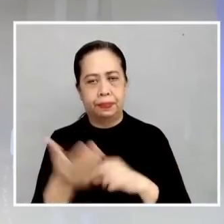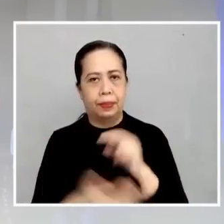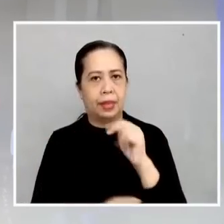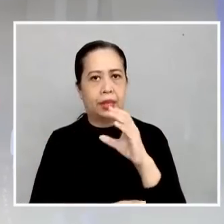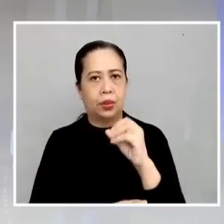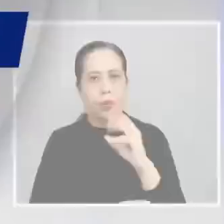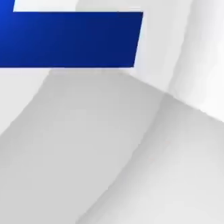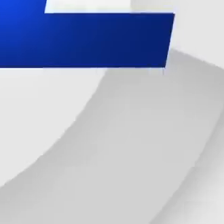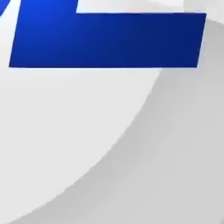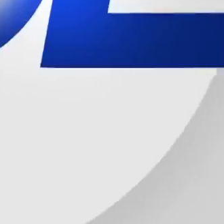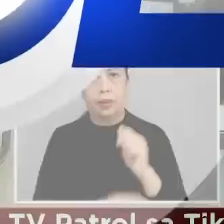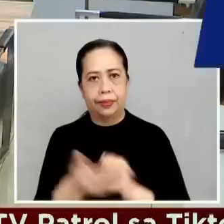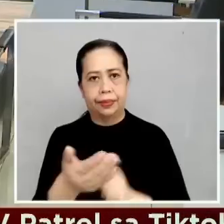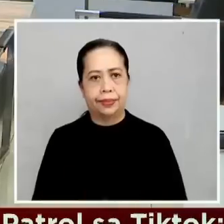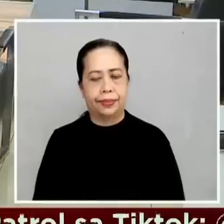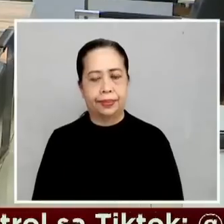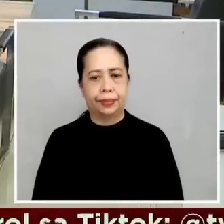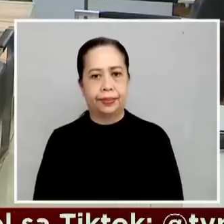Bawa.